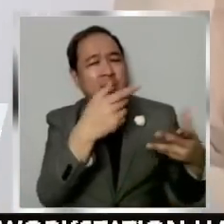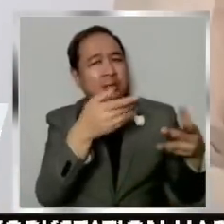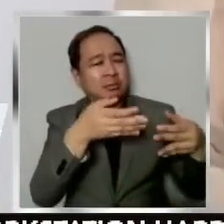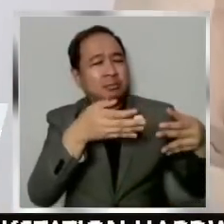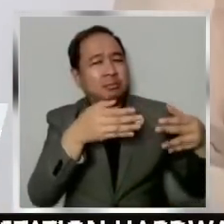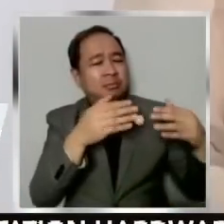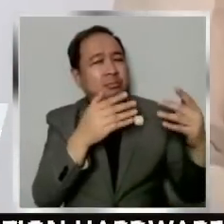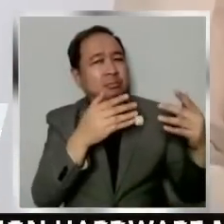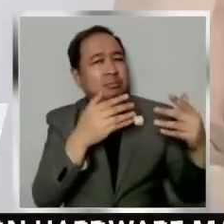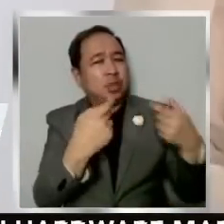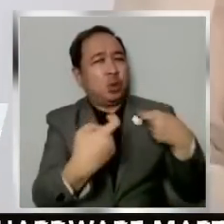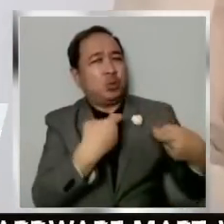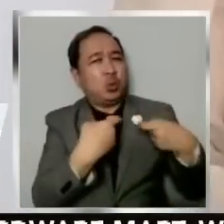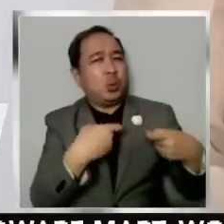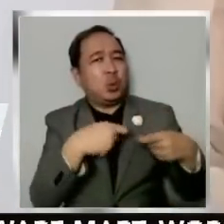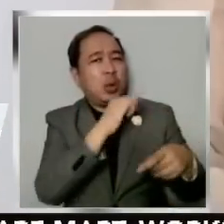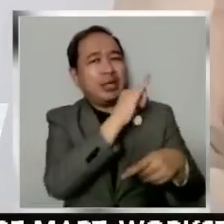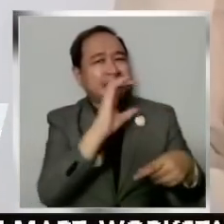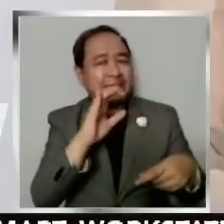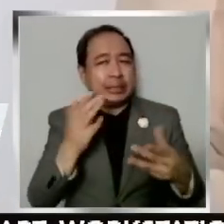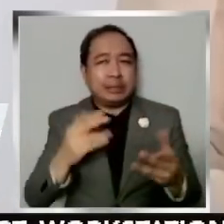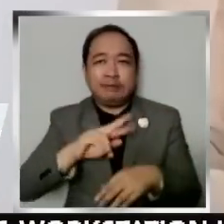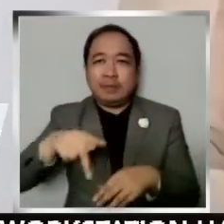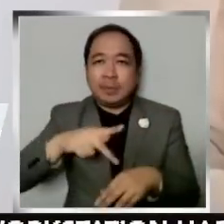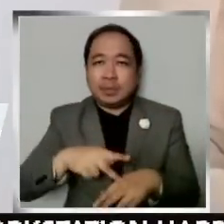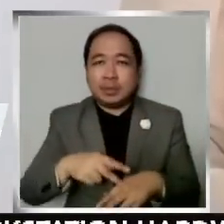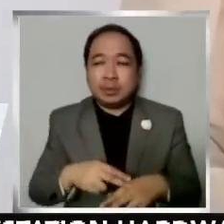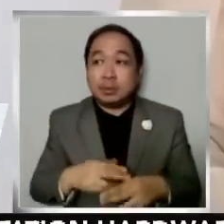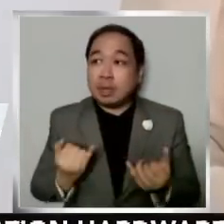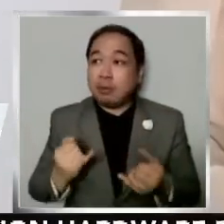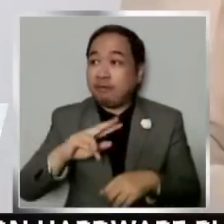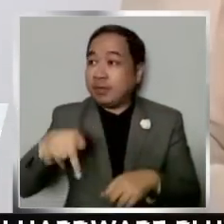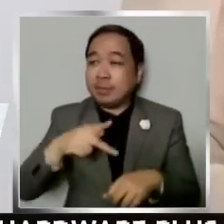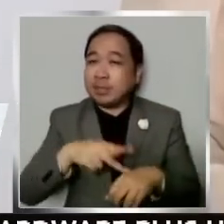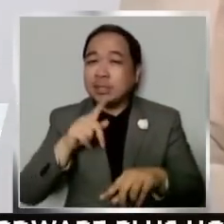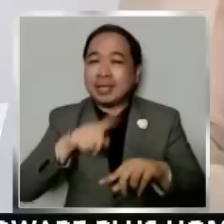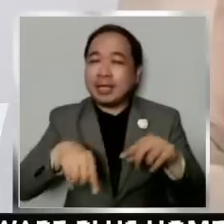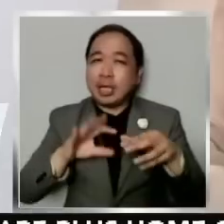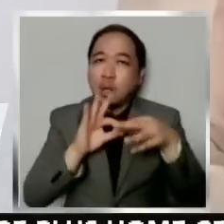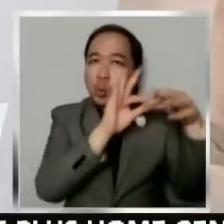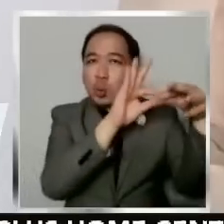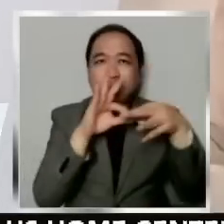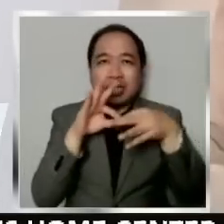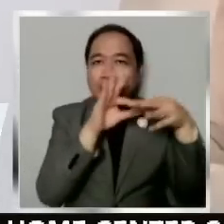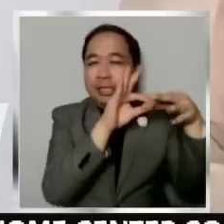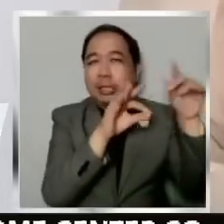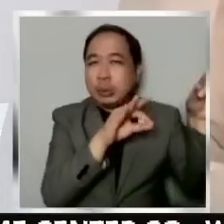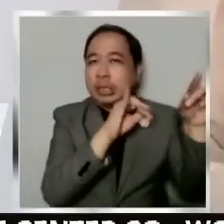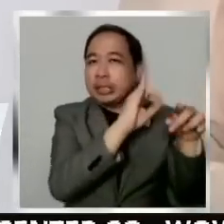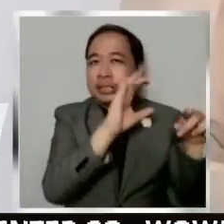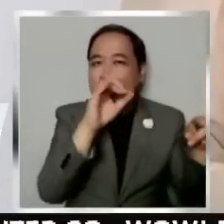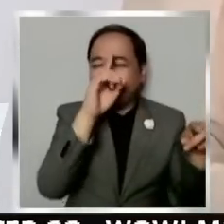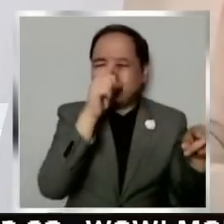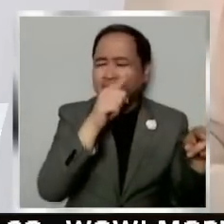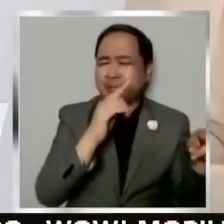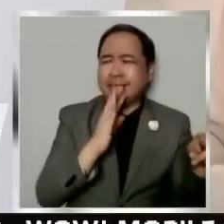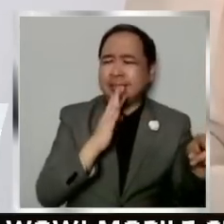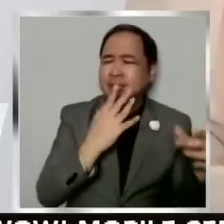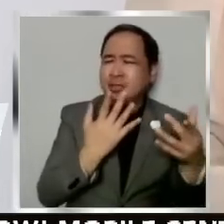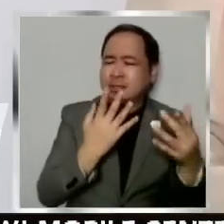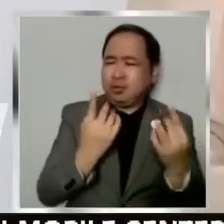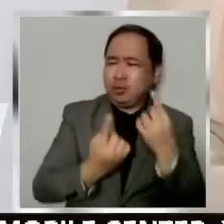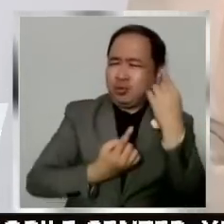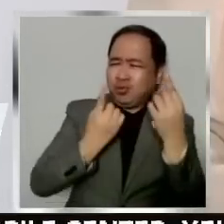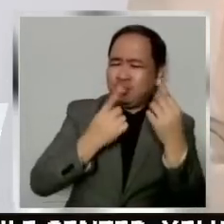with the ICC considering the very serious questions about their jurisdiction and about